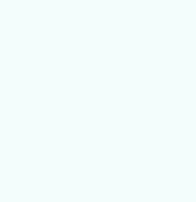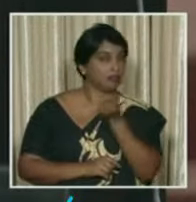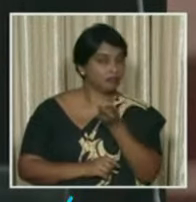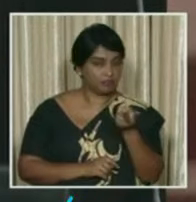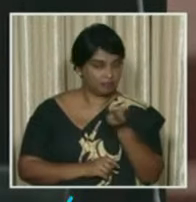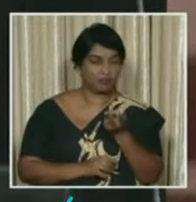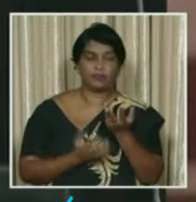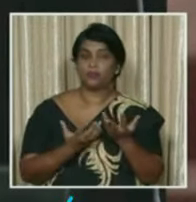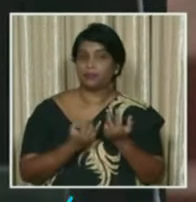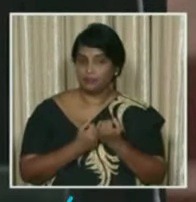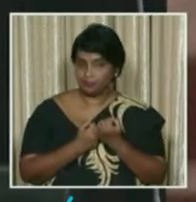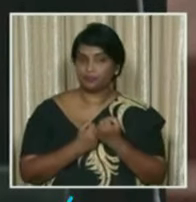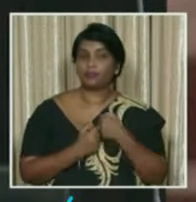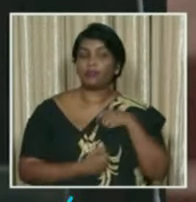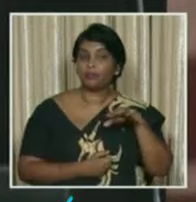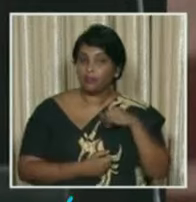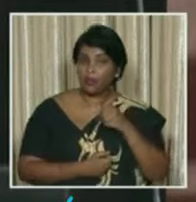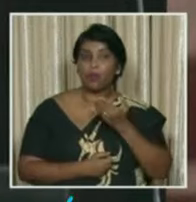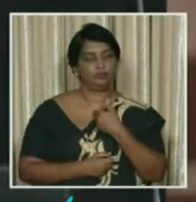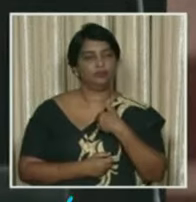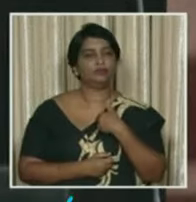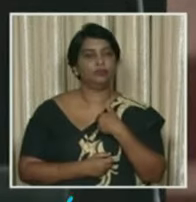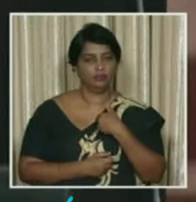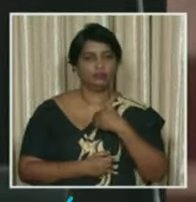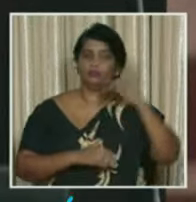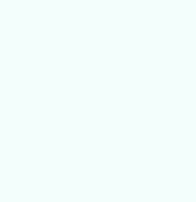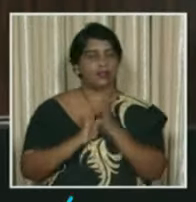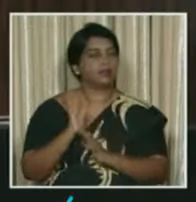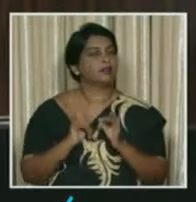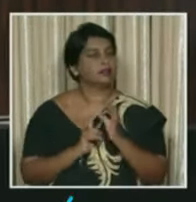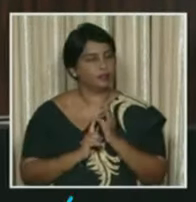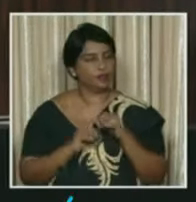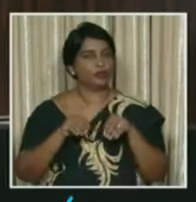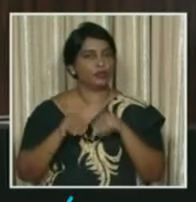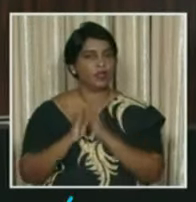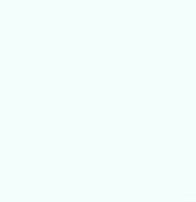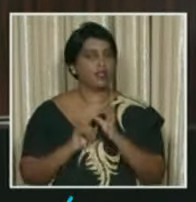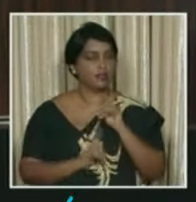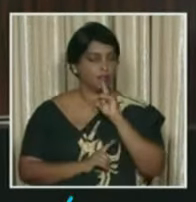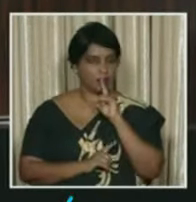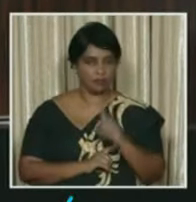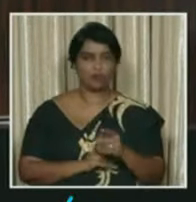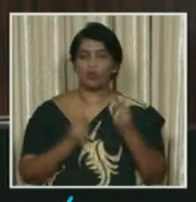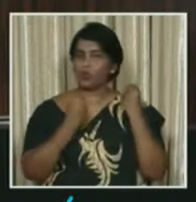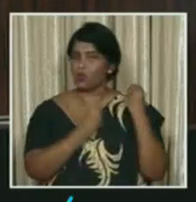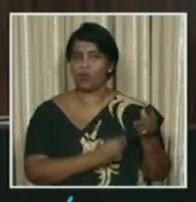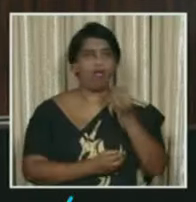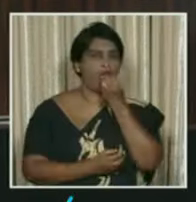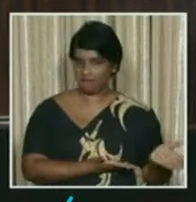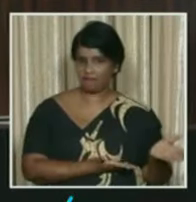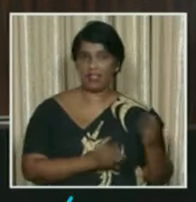දෙකද අවශ්‍ය කරන අයට පාවිච්චි කරන්න පුළුවන් සහලක් තමයි ආනයනය කරන 50,000. කෘෂිකර්ම ඇමතුමා කියනවා අතිරික්ත සහල්